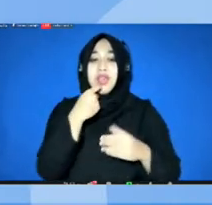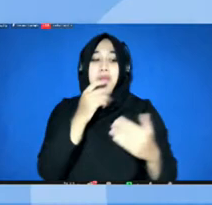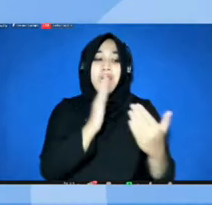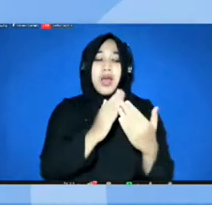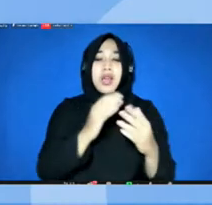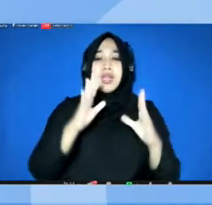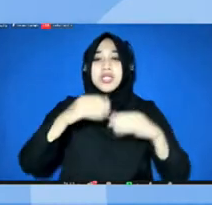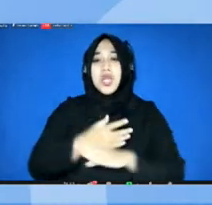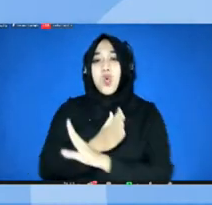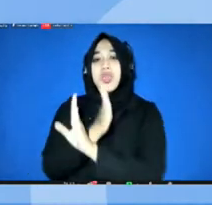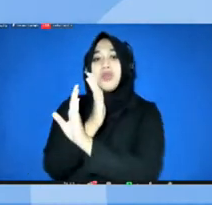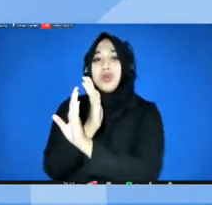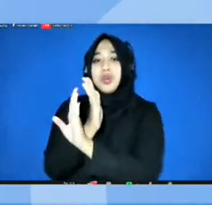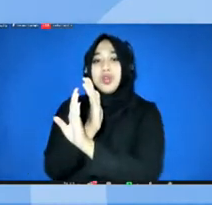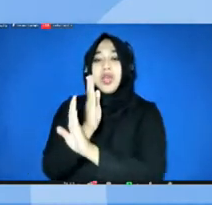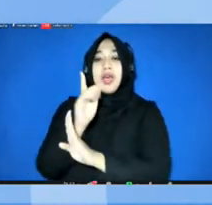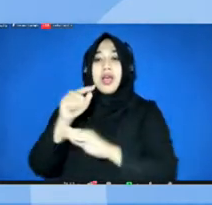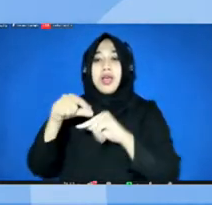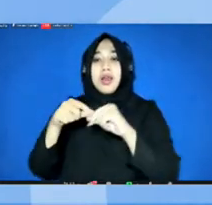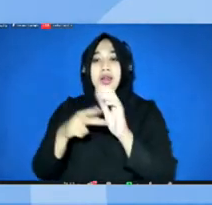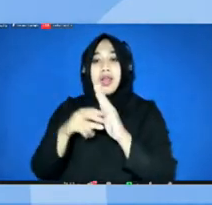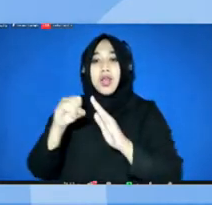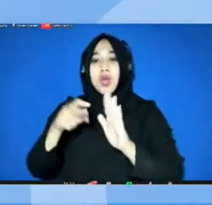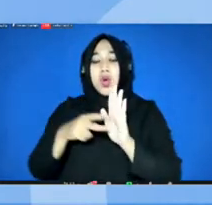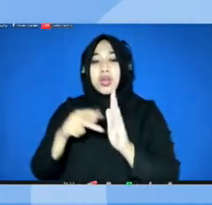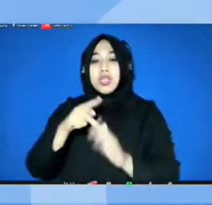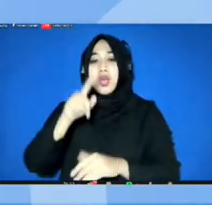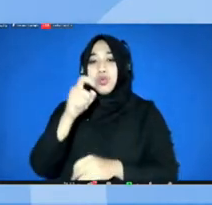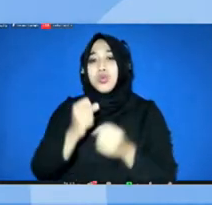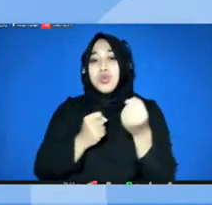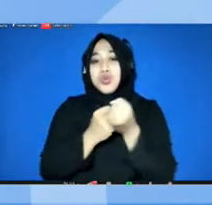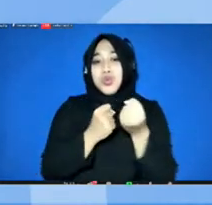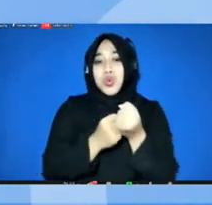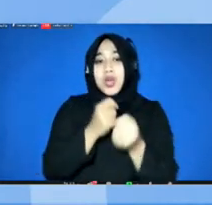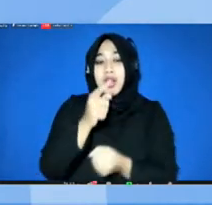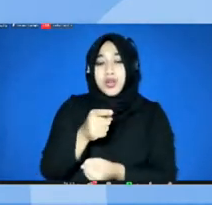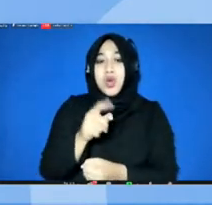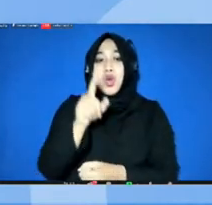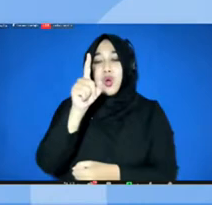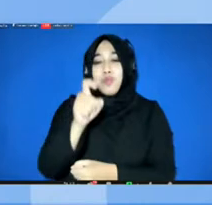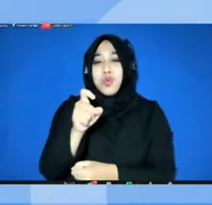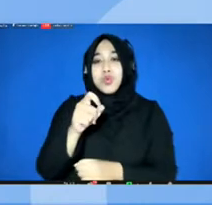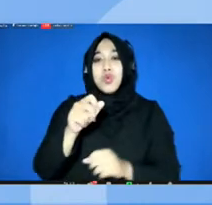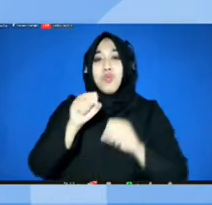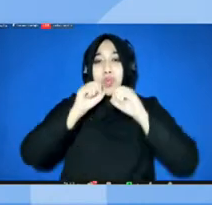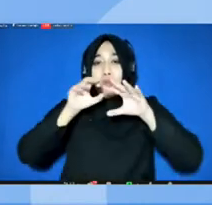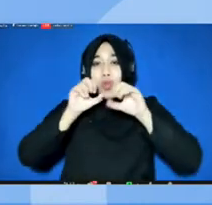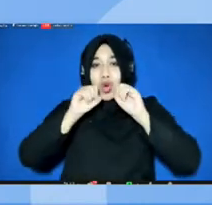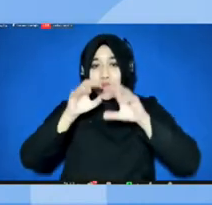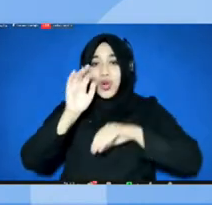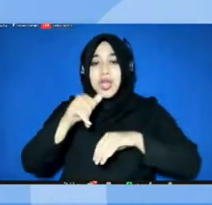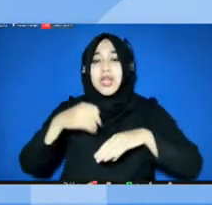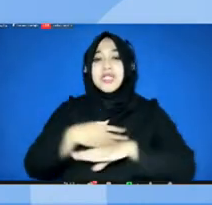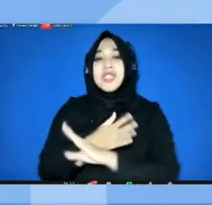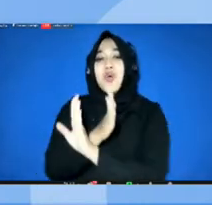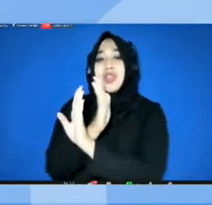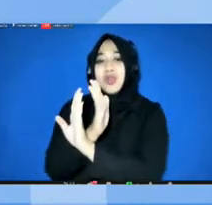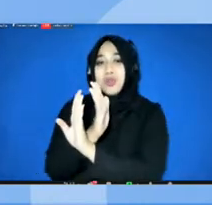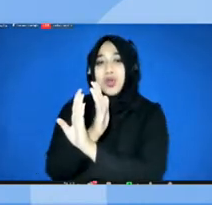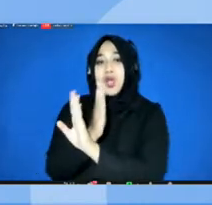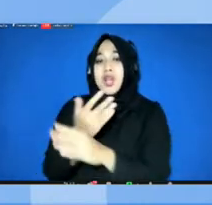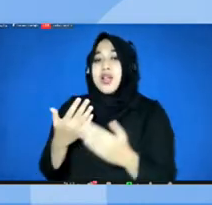Dan lean on, mudah-mudahan kita perlu support itu. Kita perlu support promotor itu juga di Jawa Timur. Mudah-mudahan